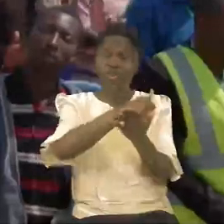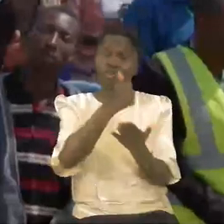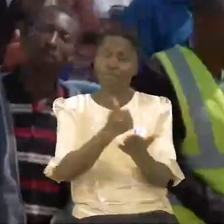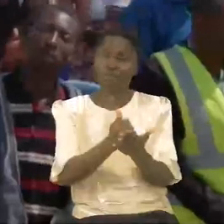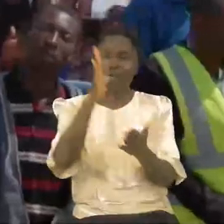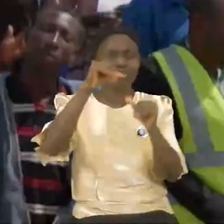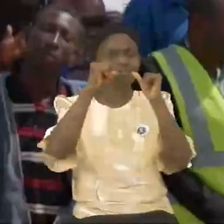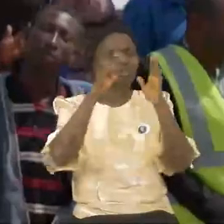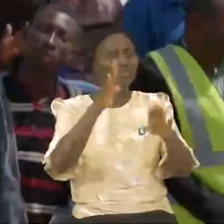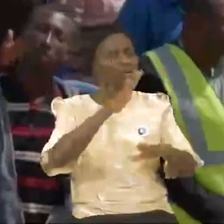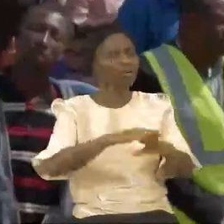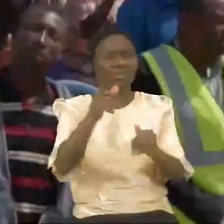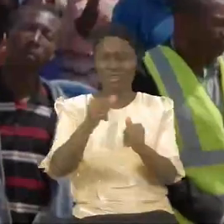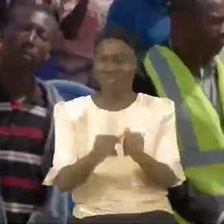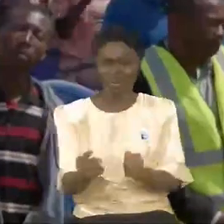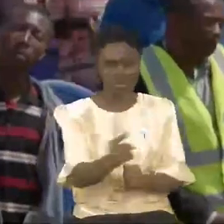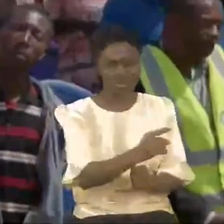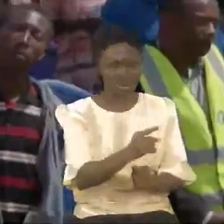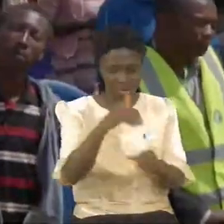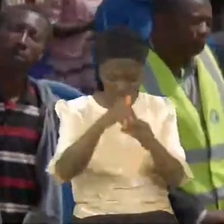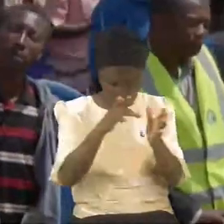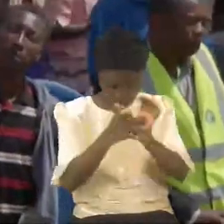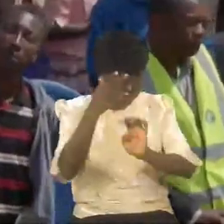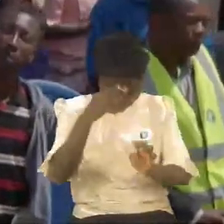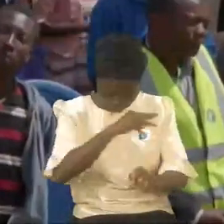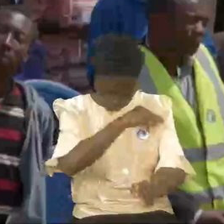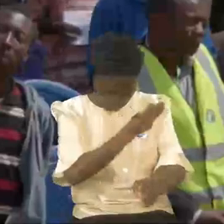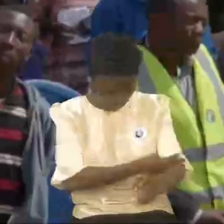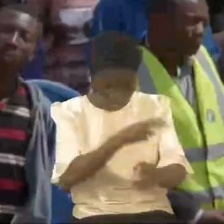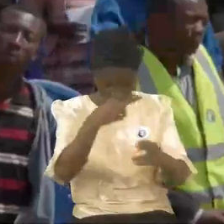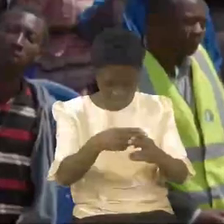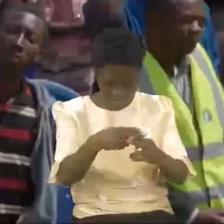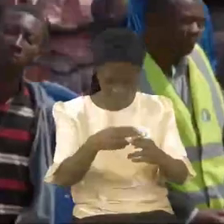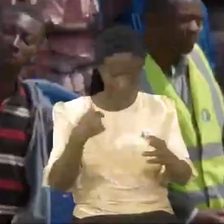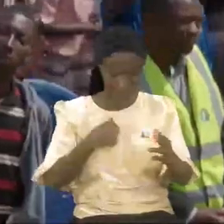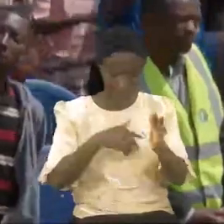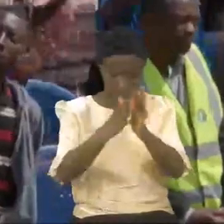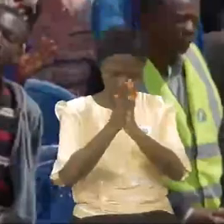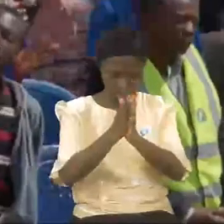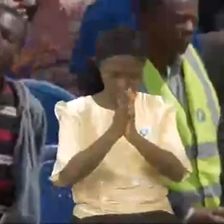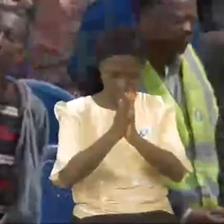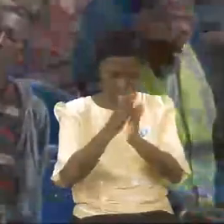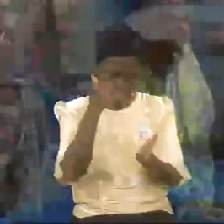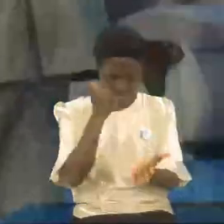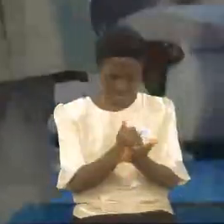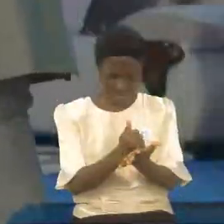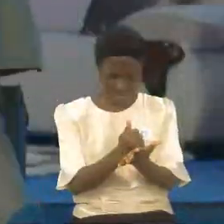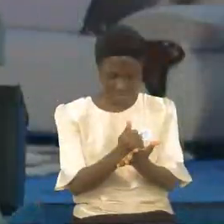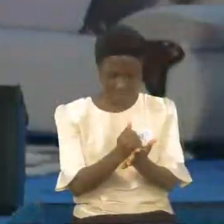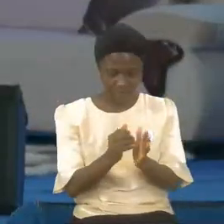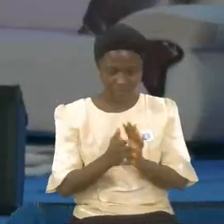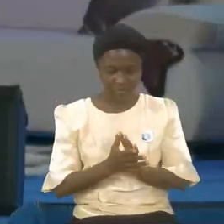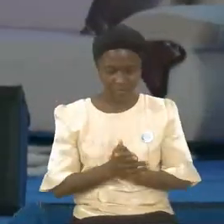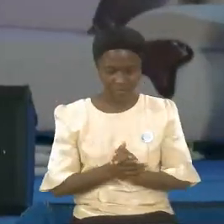confirme ta bénédiction Seigneur sur toute ta vie au nord puissant de Jésus nous prions